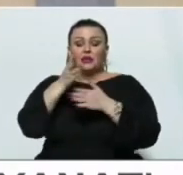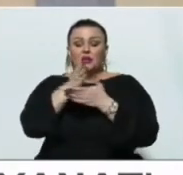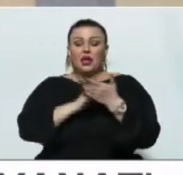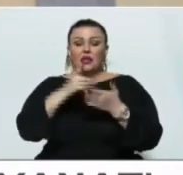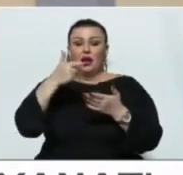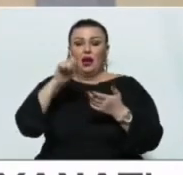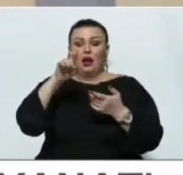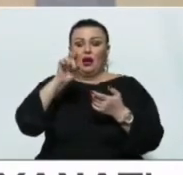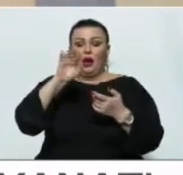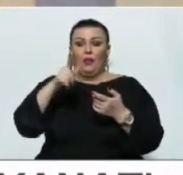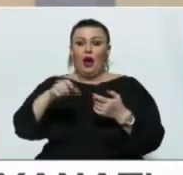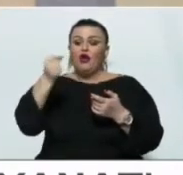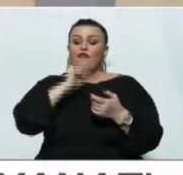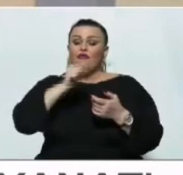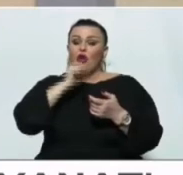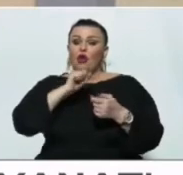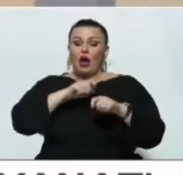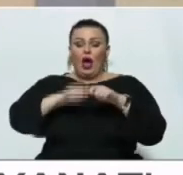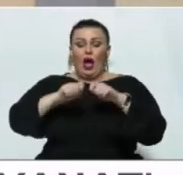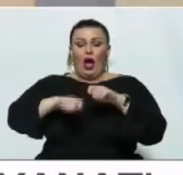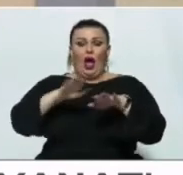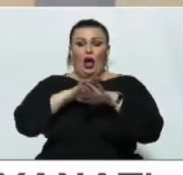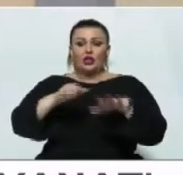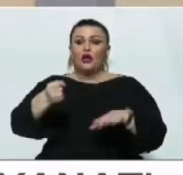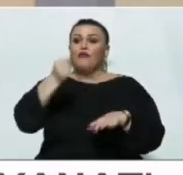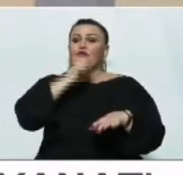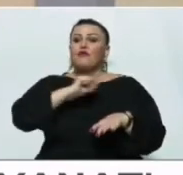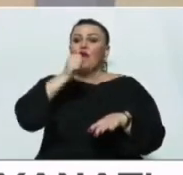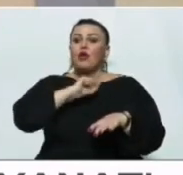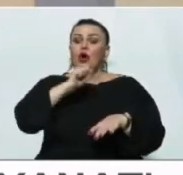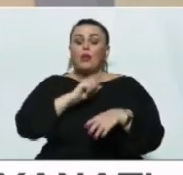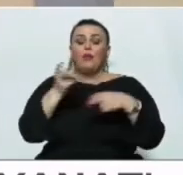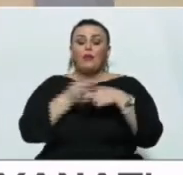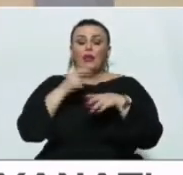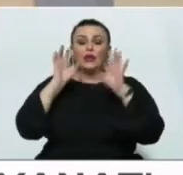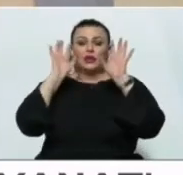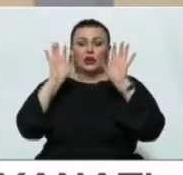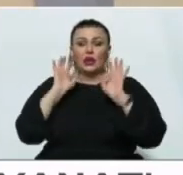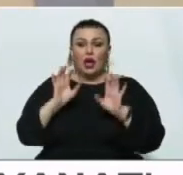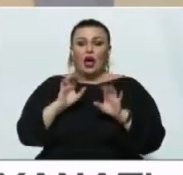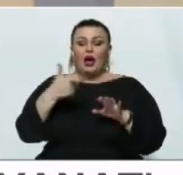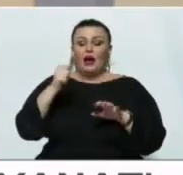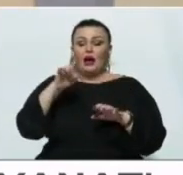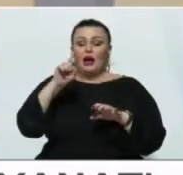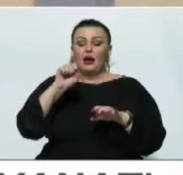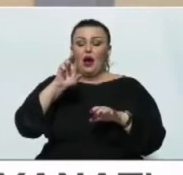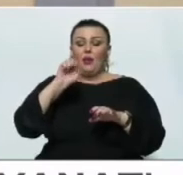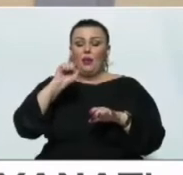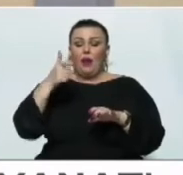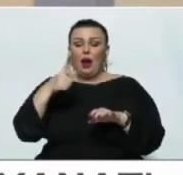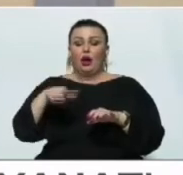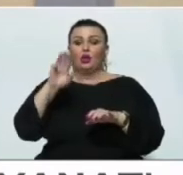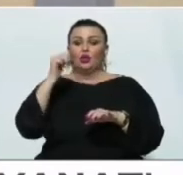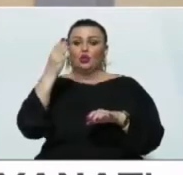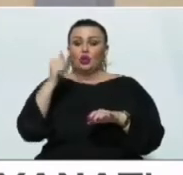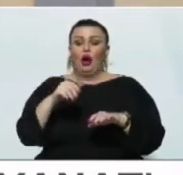qədim xalçalarını uğurlayaraq, mən bunu bir daha da vurğulamaq istəyirəm ki, qanunsuz şəkildə Qarabağda Şuşanın